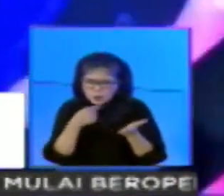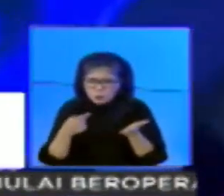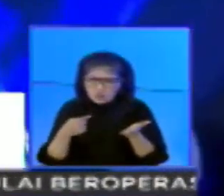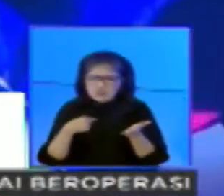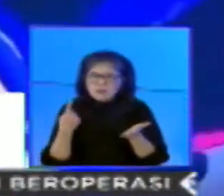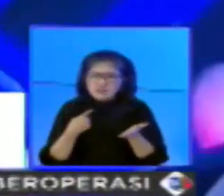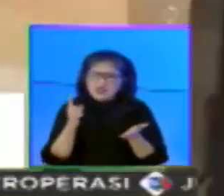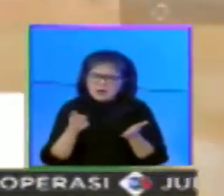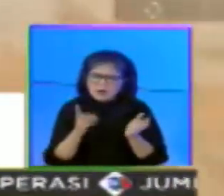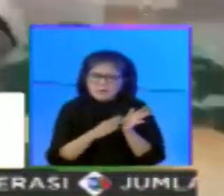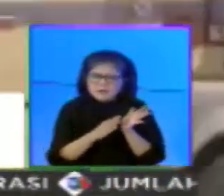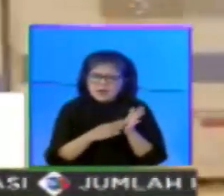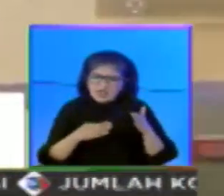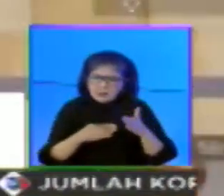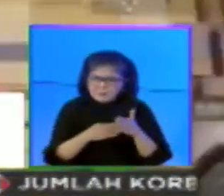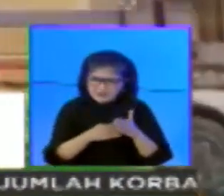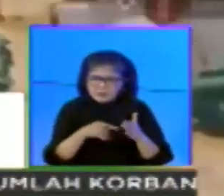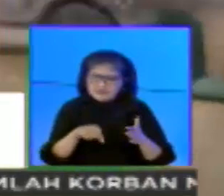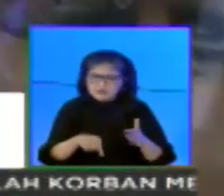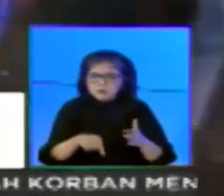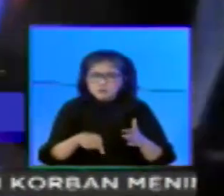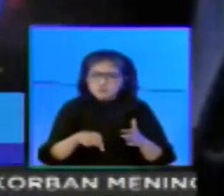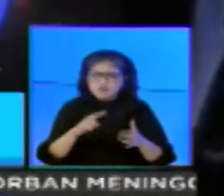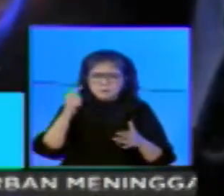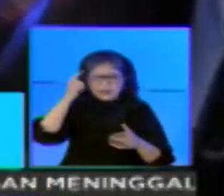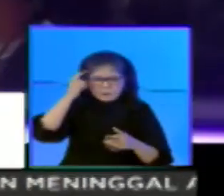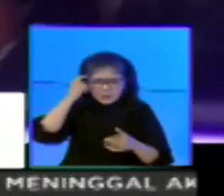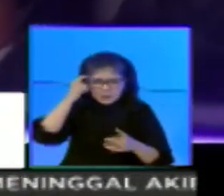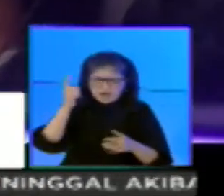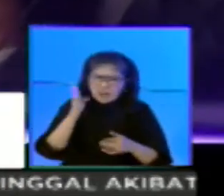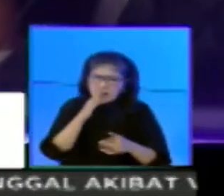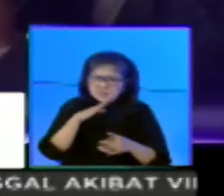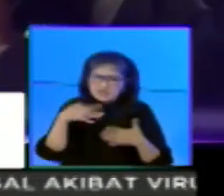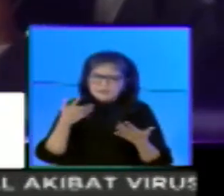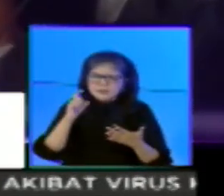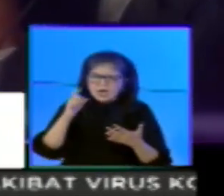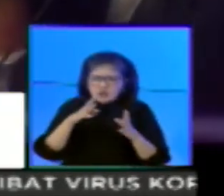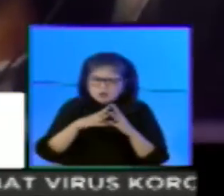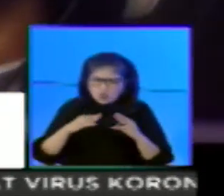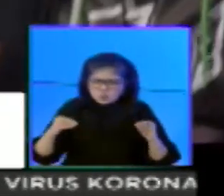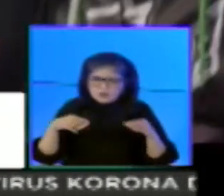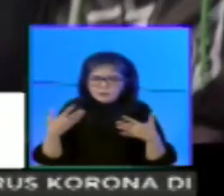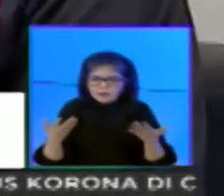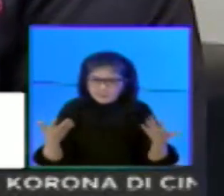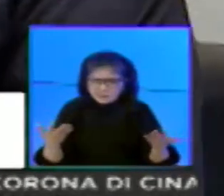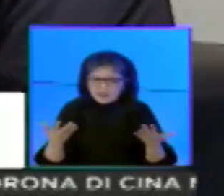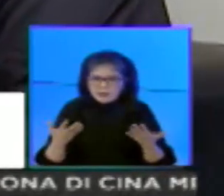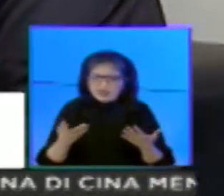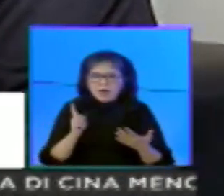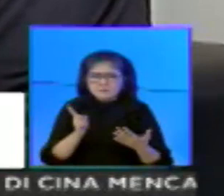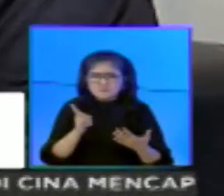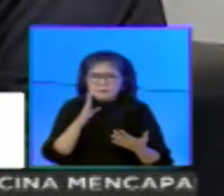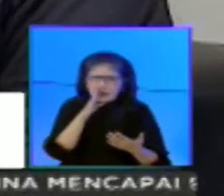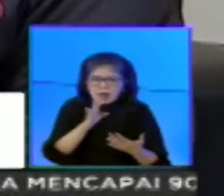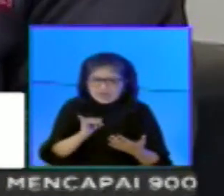Apapun hambatannya dia bukannya mikirin alasannya tapi mikirin gimana jalan keluarnya dengan hambatan ini. Iya, karena alasan pasti ada. Tidak mudah menyerah,